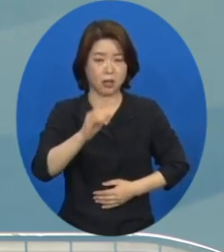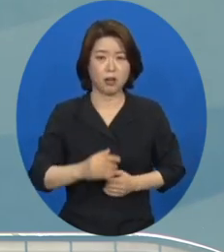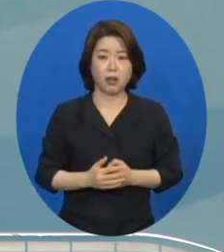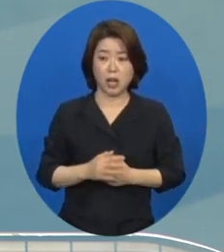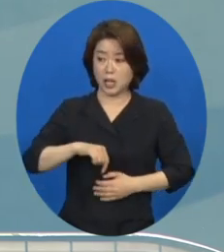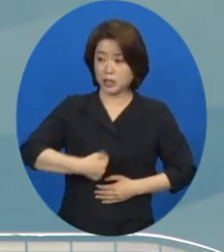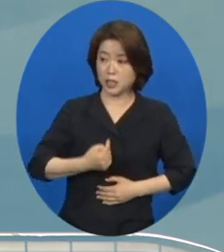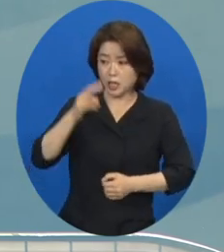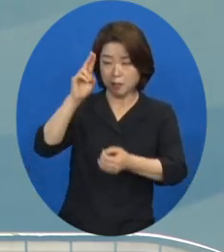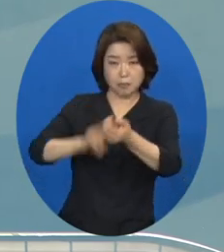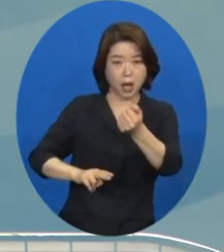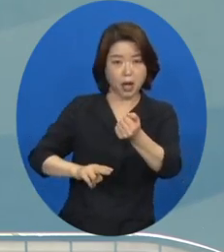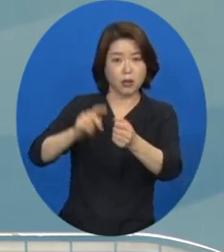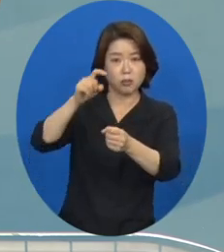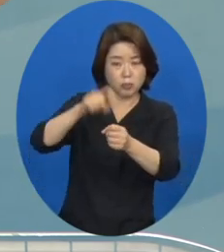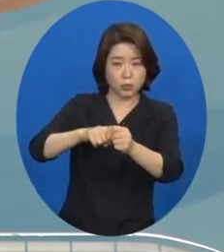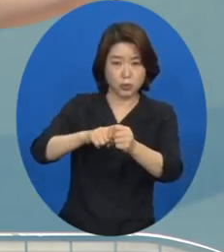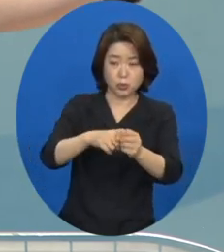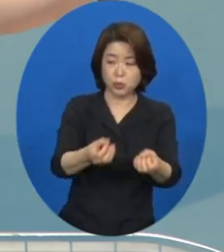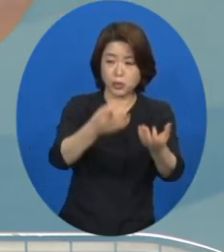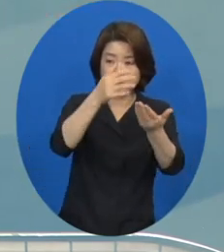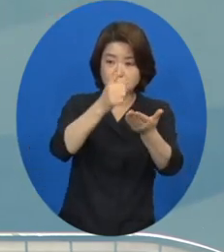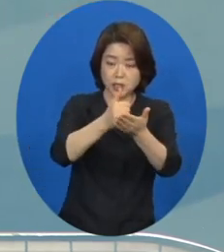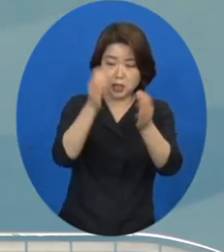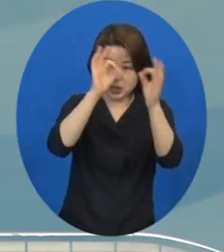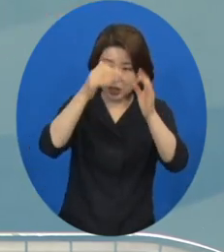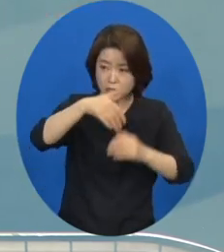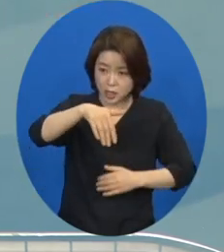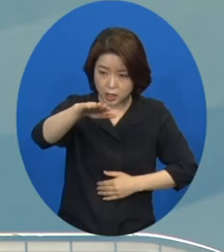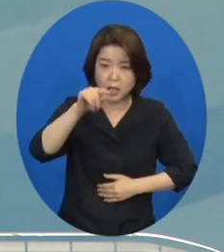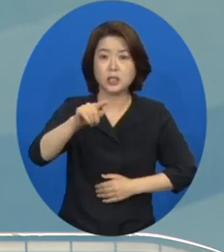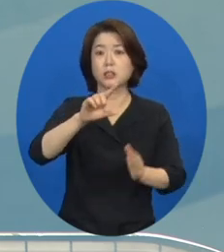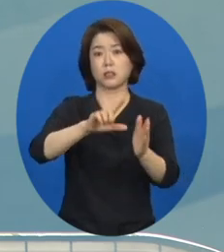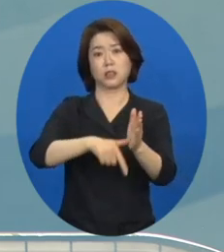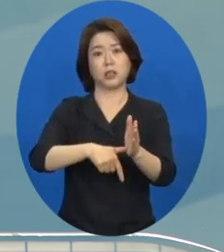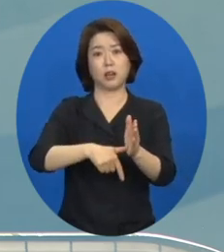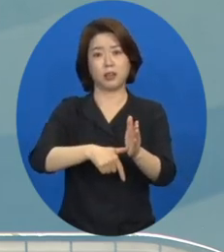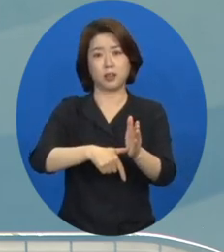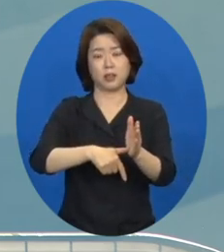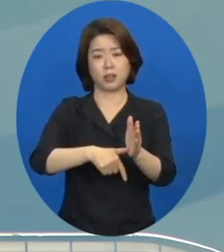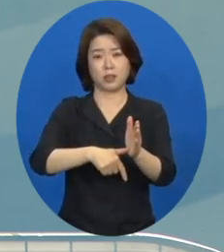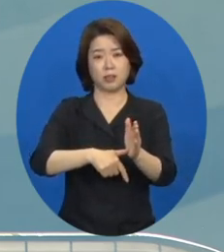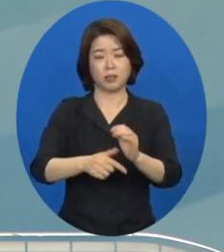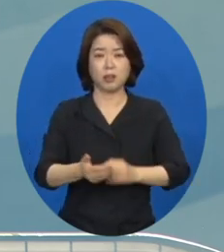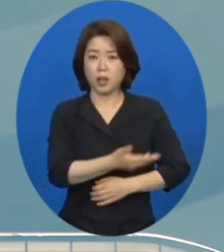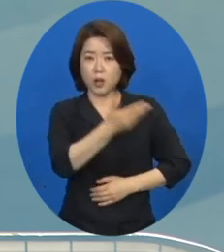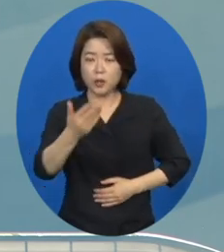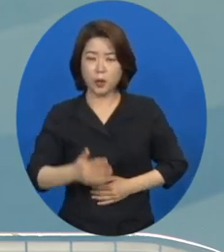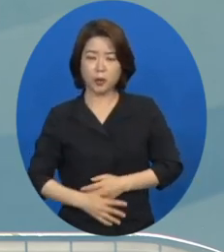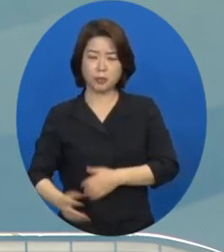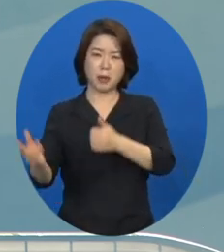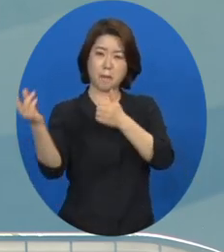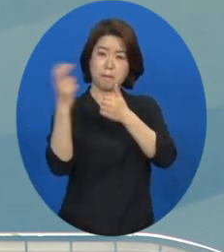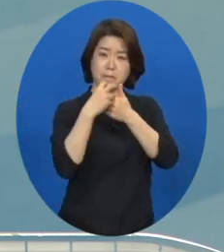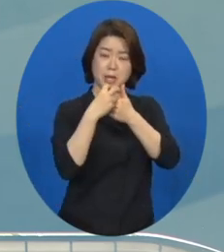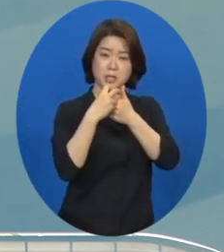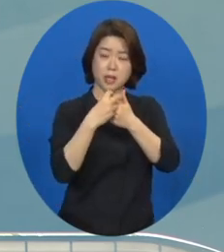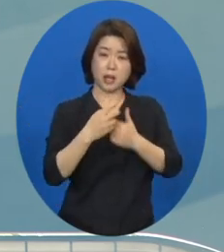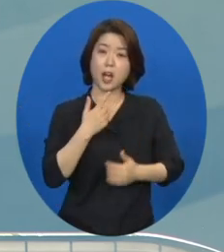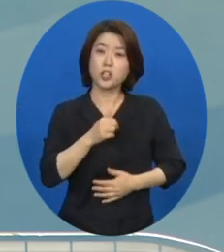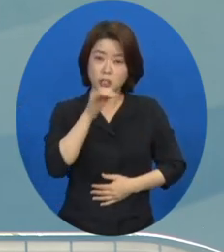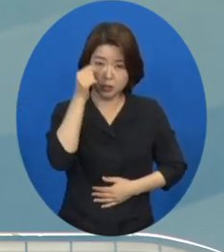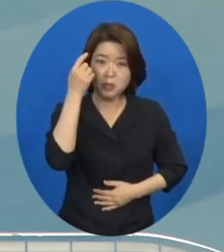자기를 팔려고 제사장을 지금 찾아간 바로 그때예요. 여러분, 배신을